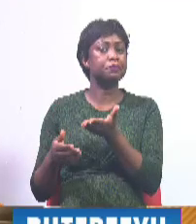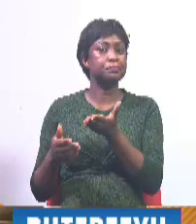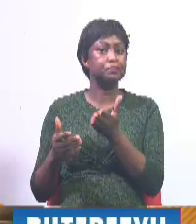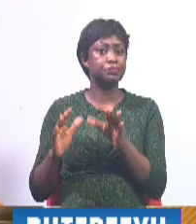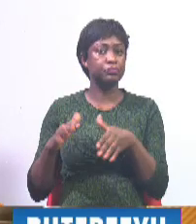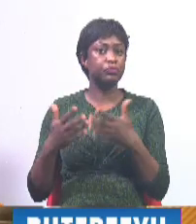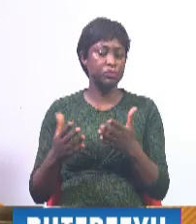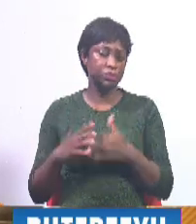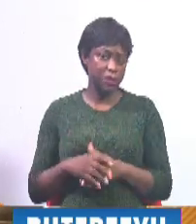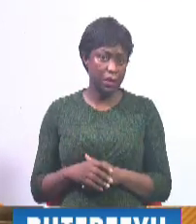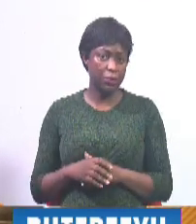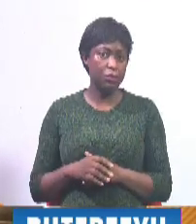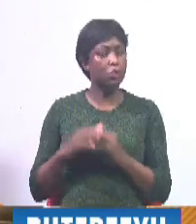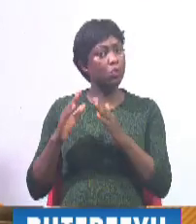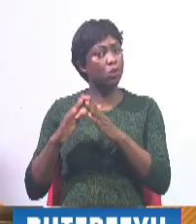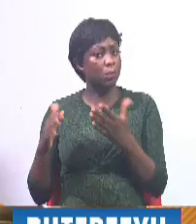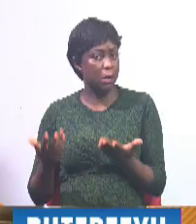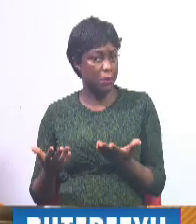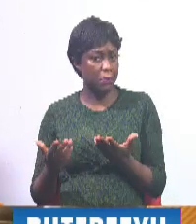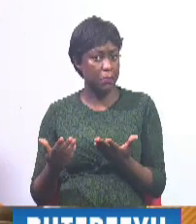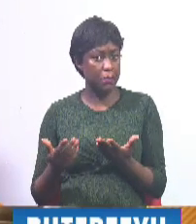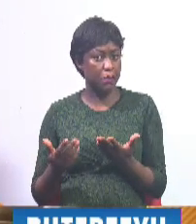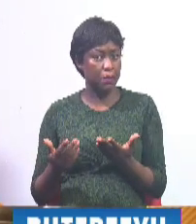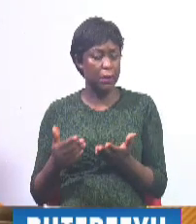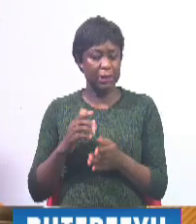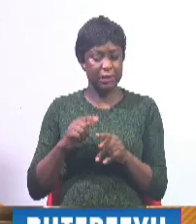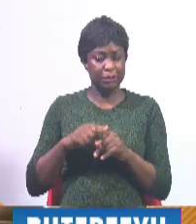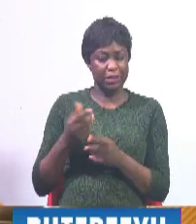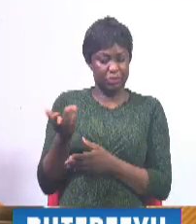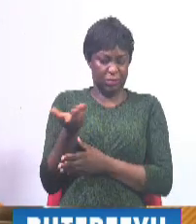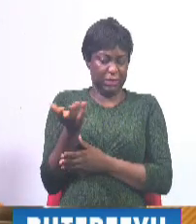ini wafe waluwe bintu byotunula no ganti na ye